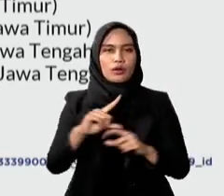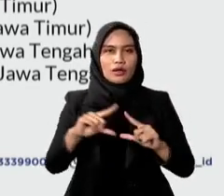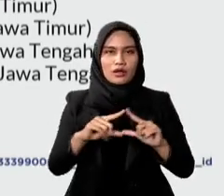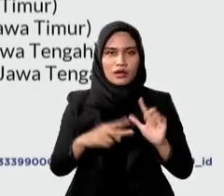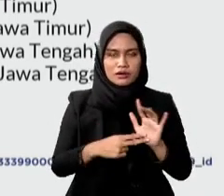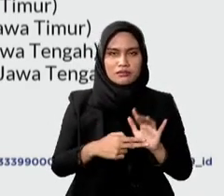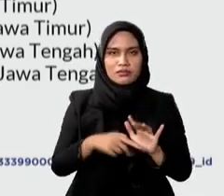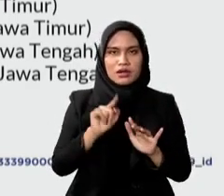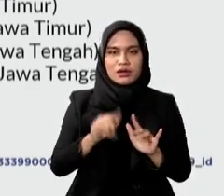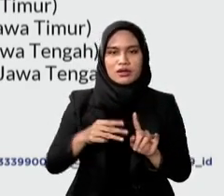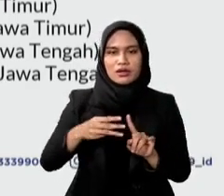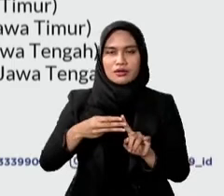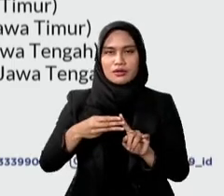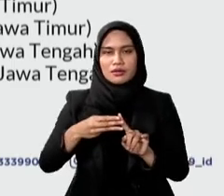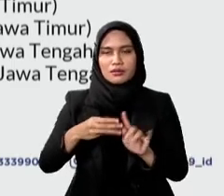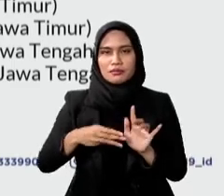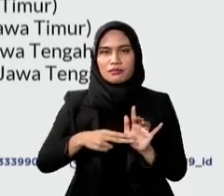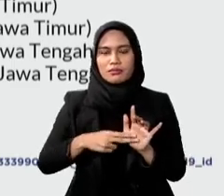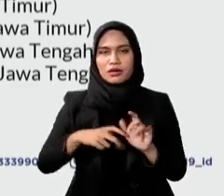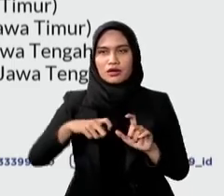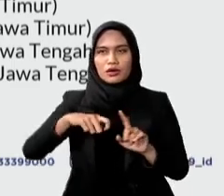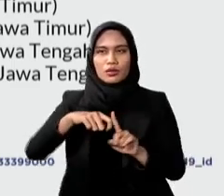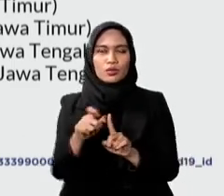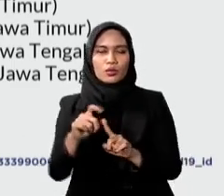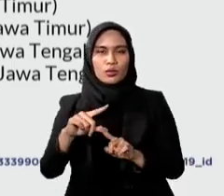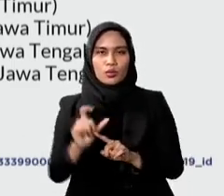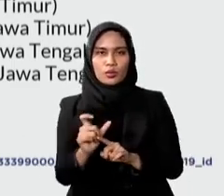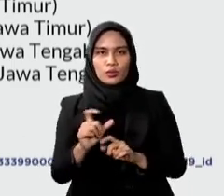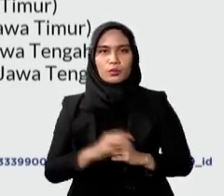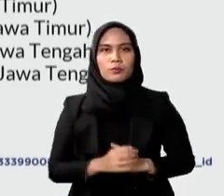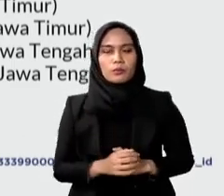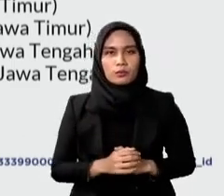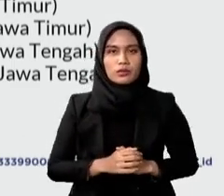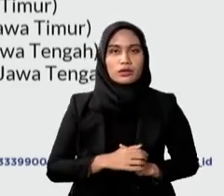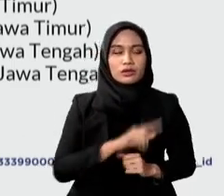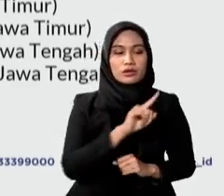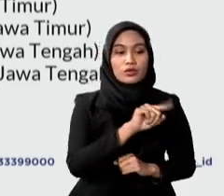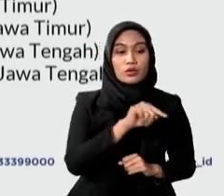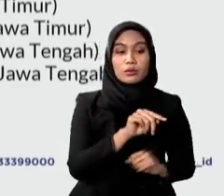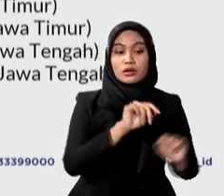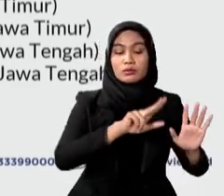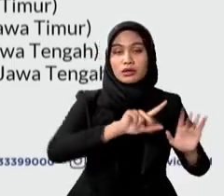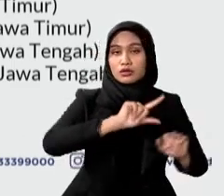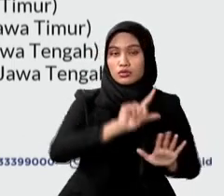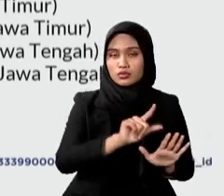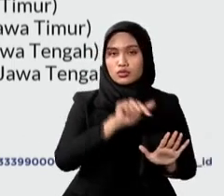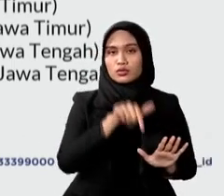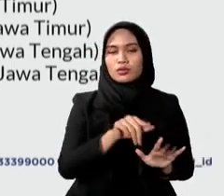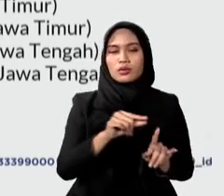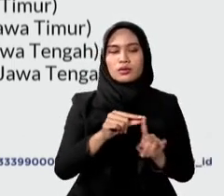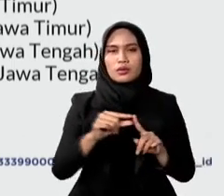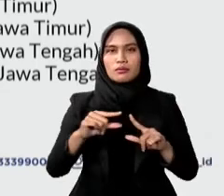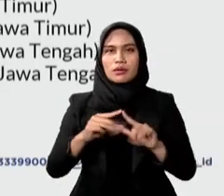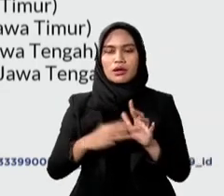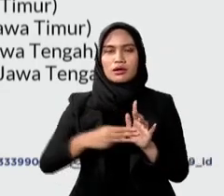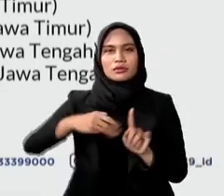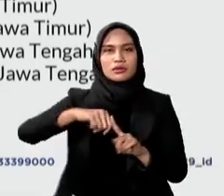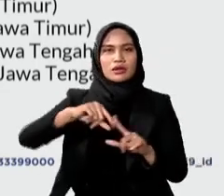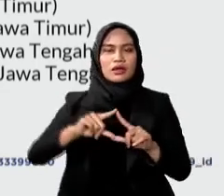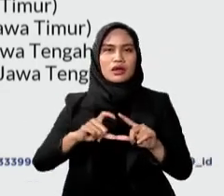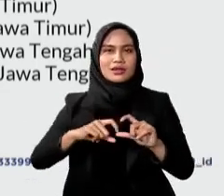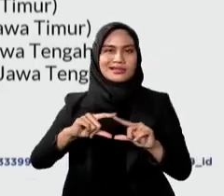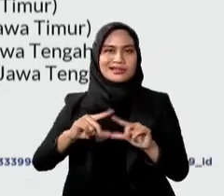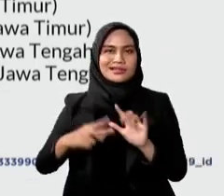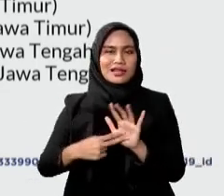Bengkulu. Sedangkan skor 1,87 adalah Pamekasan, Jawa Timur, dan skor